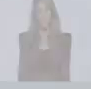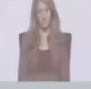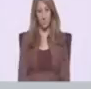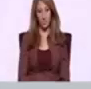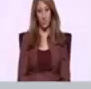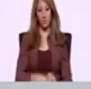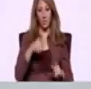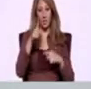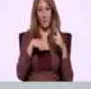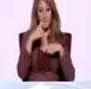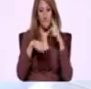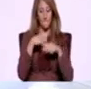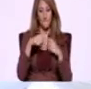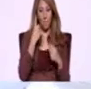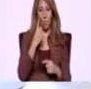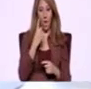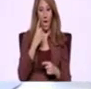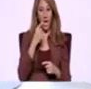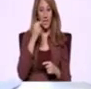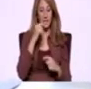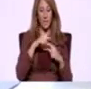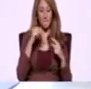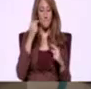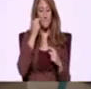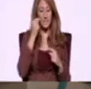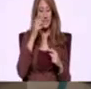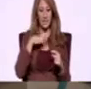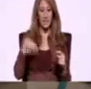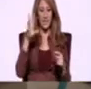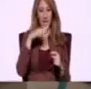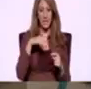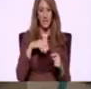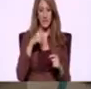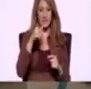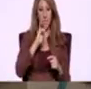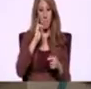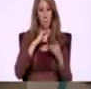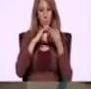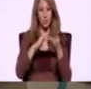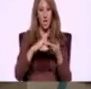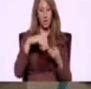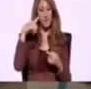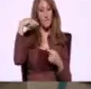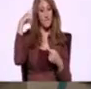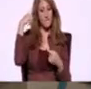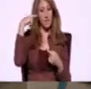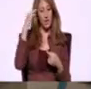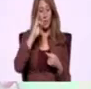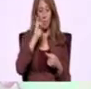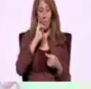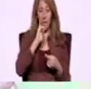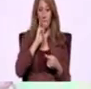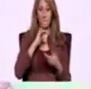ويستمر برنامج واحد من الناس في تقديم رسالته السامية التي تحولت إلى فكر وسلوك لدى القائمين